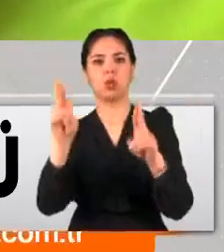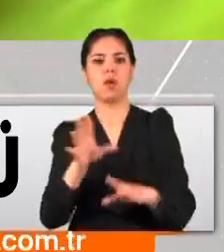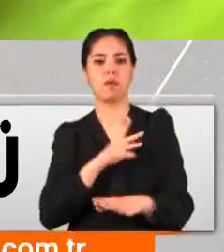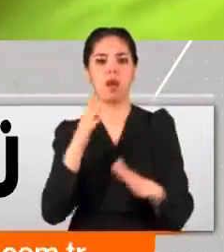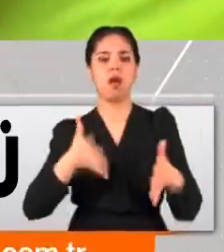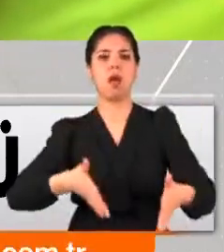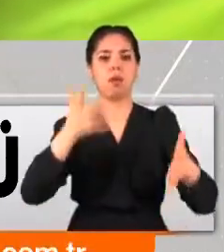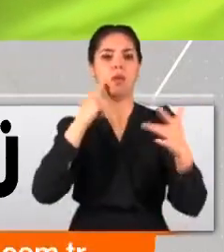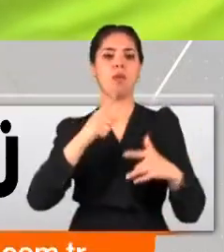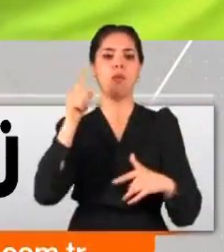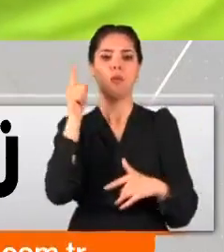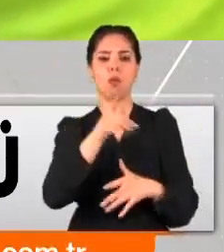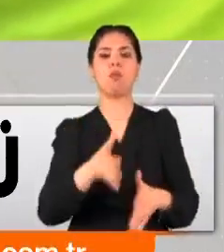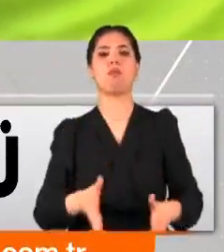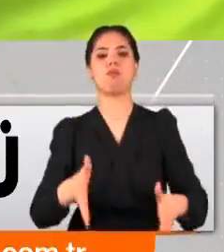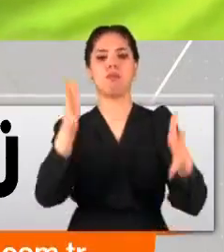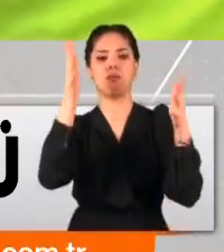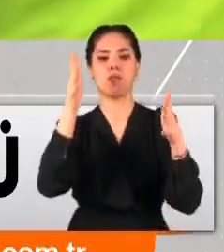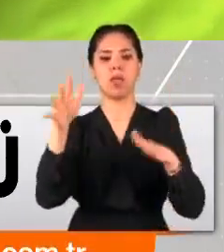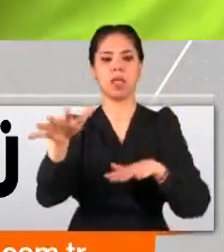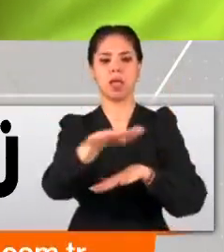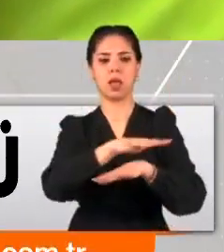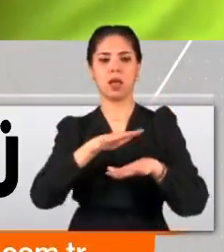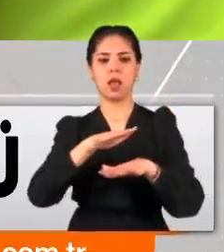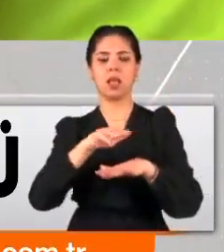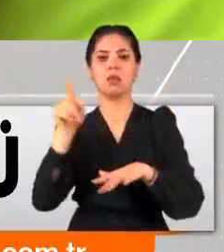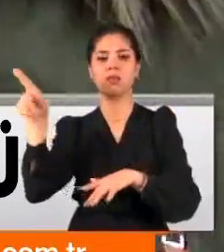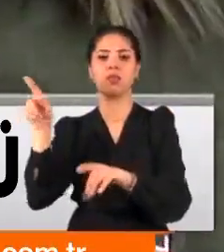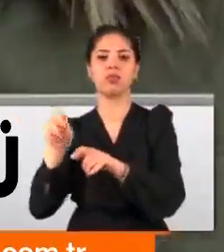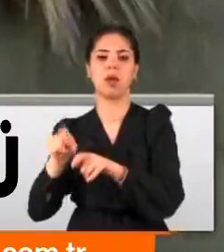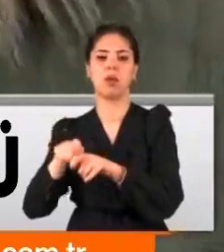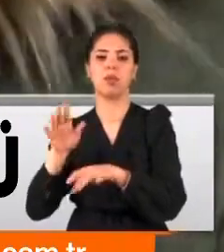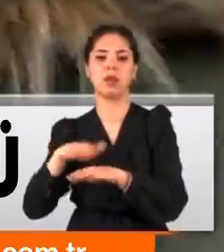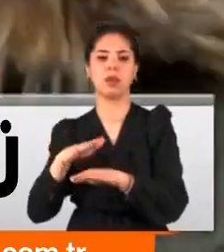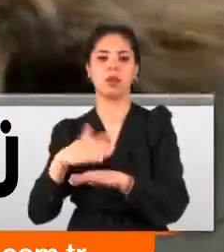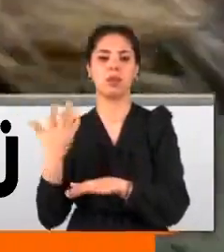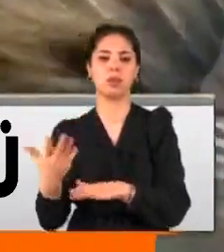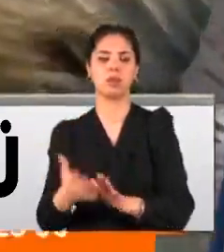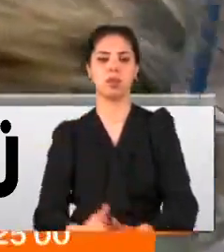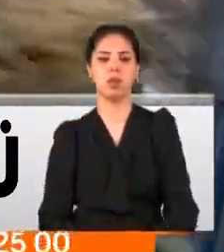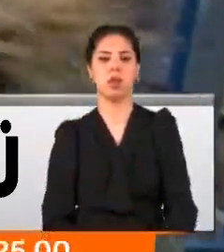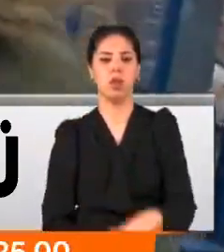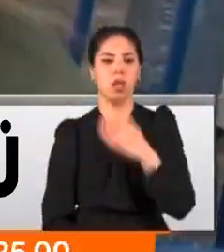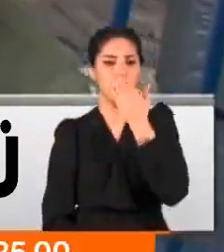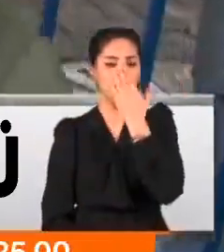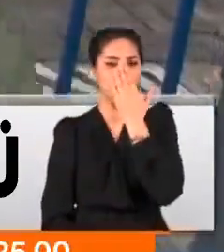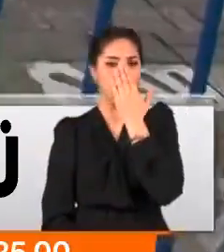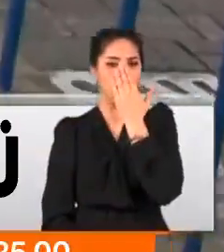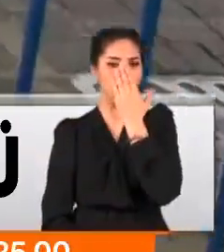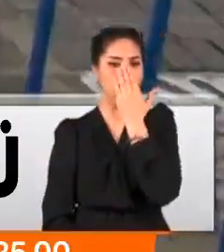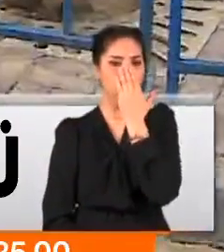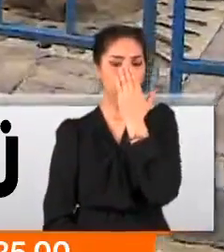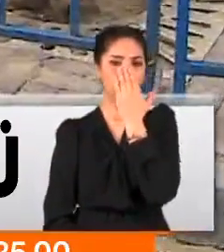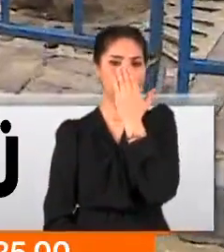var. Onun maalesef kaldırım tarafında sonradan bir imalat yapılmış. Korkmadık olur mu? Biz baktım camdan evin dibi gitmiş, ben